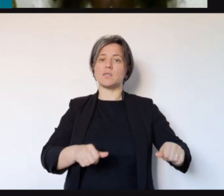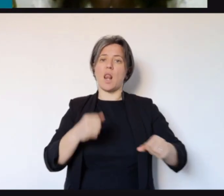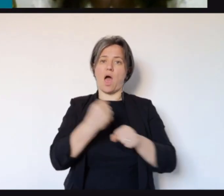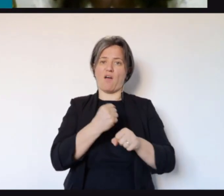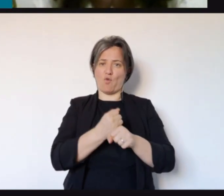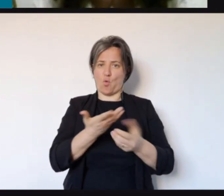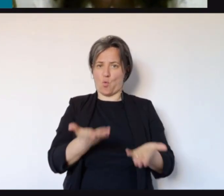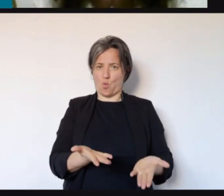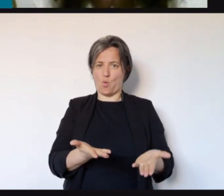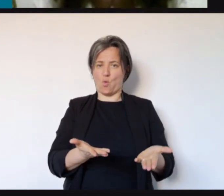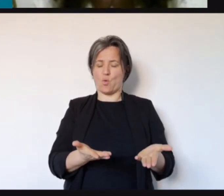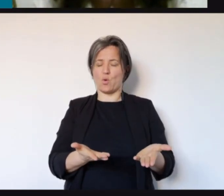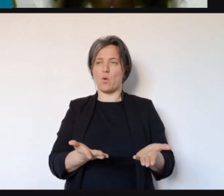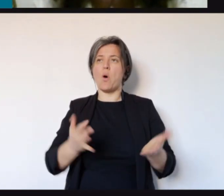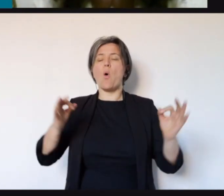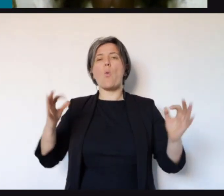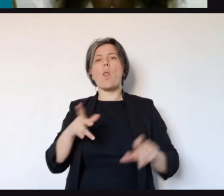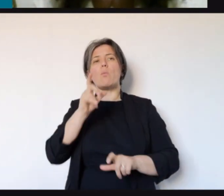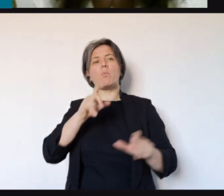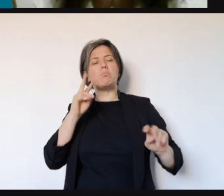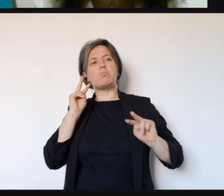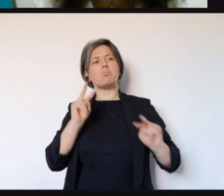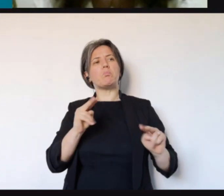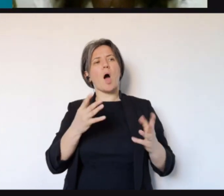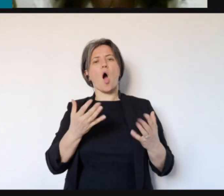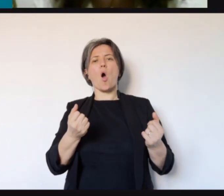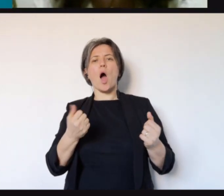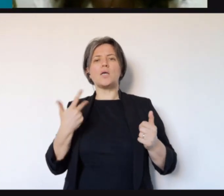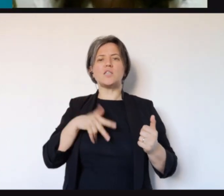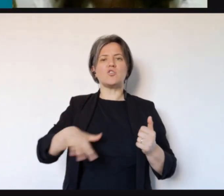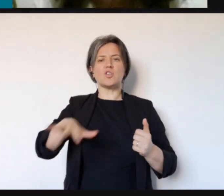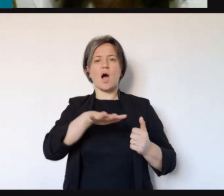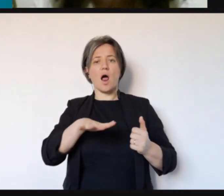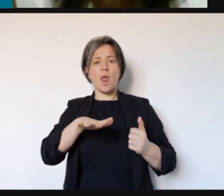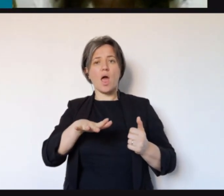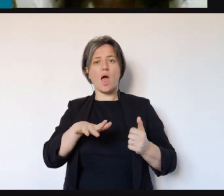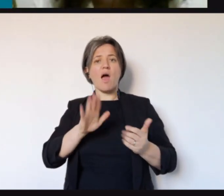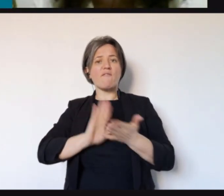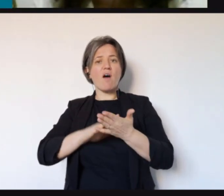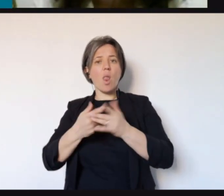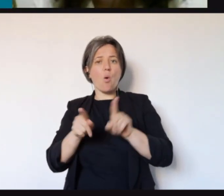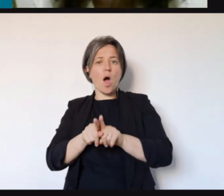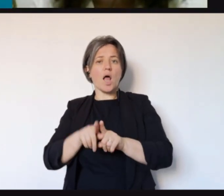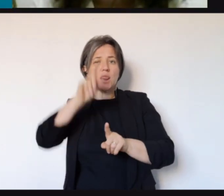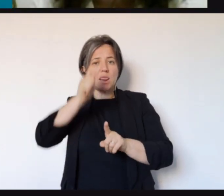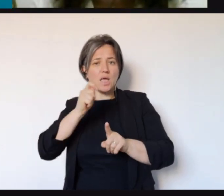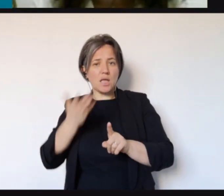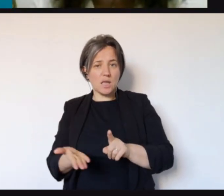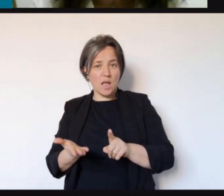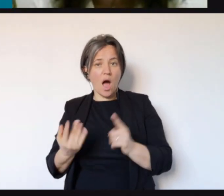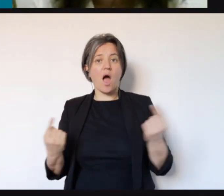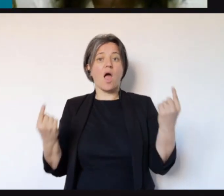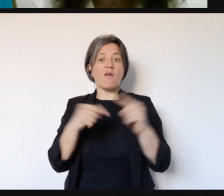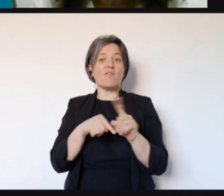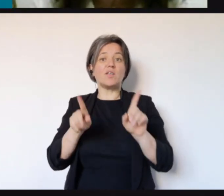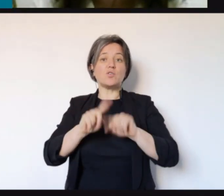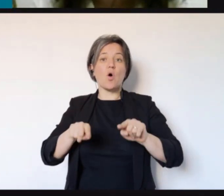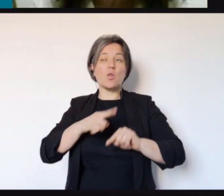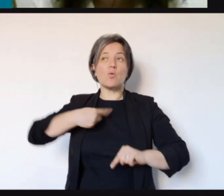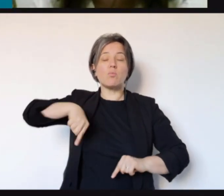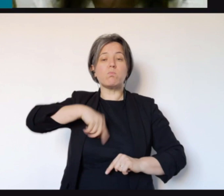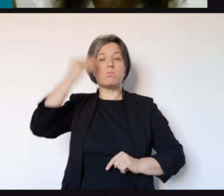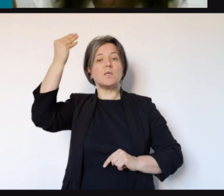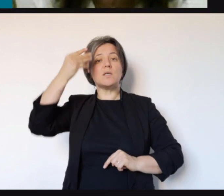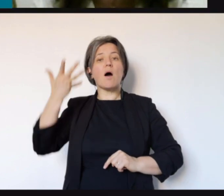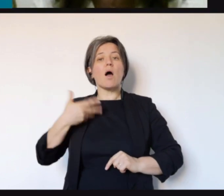che alcuni hanno letto come concretezza sociale della dignità, mentre siamo portati spesso a pensare che la libertà sia